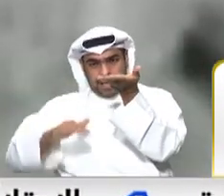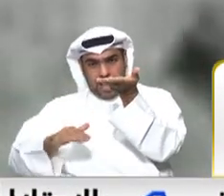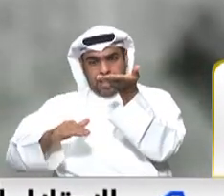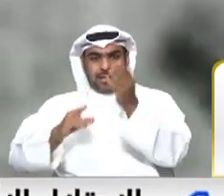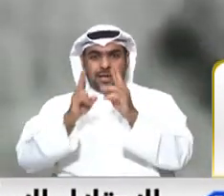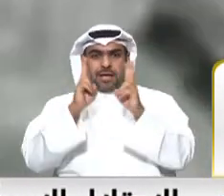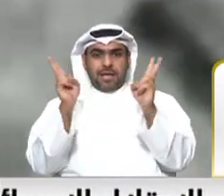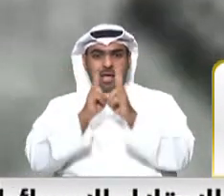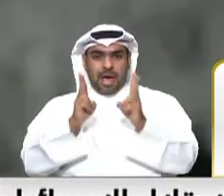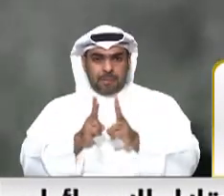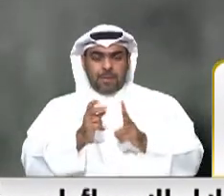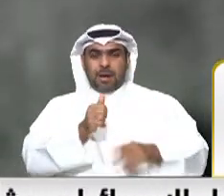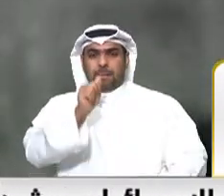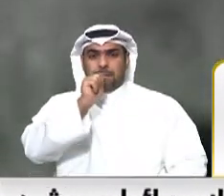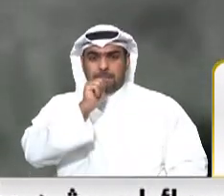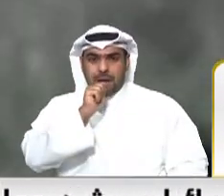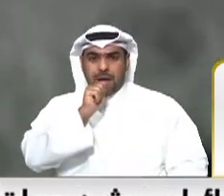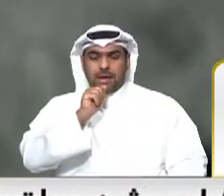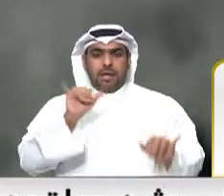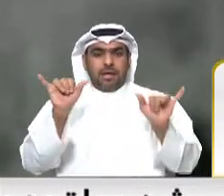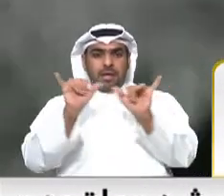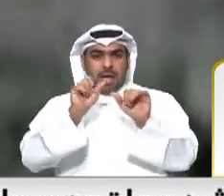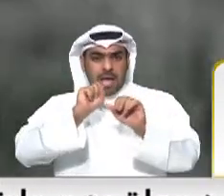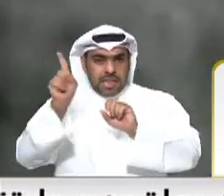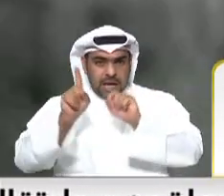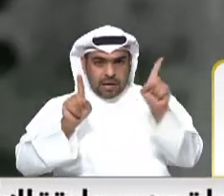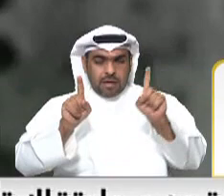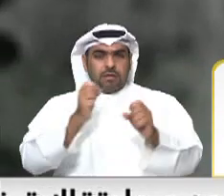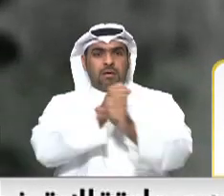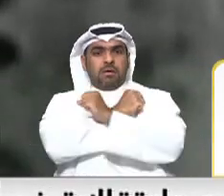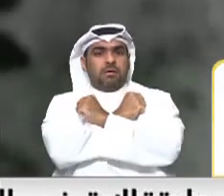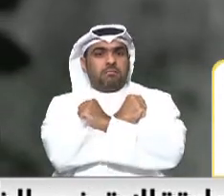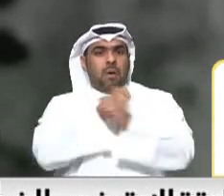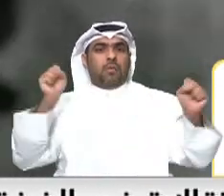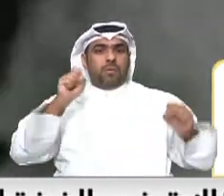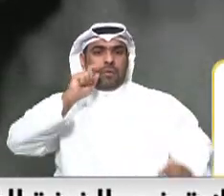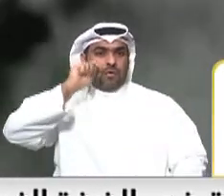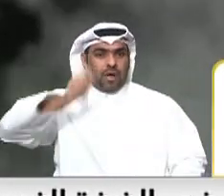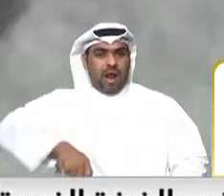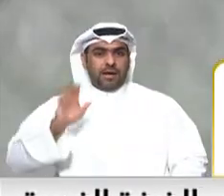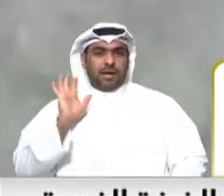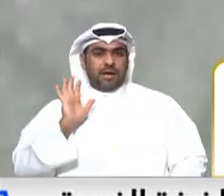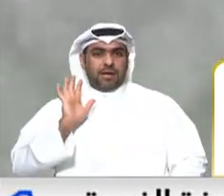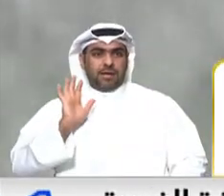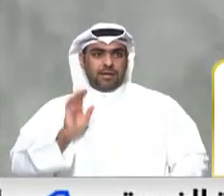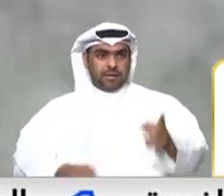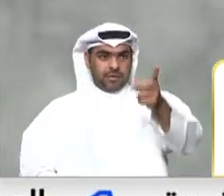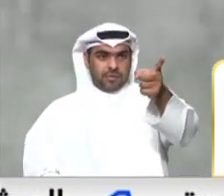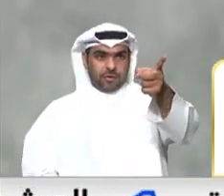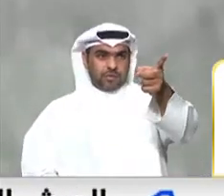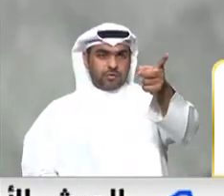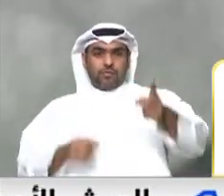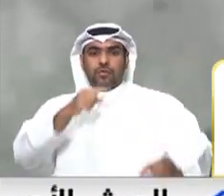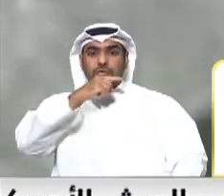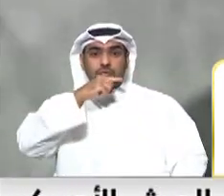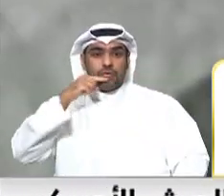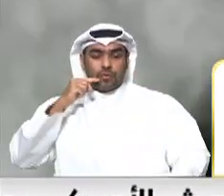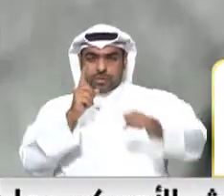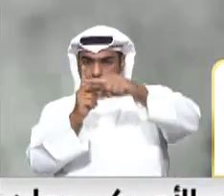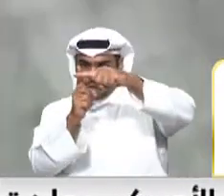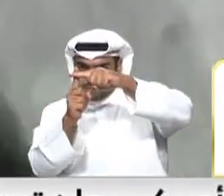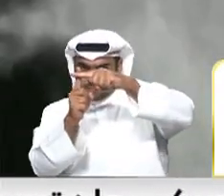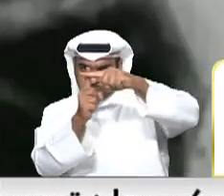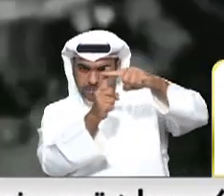الهجوم كما ذكر حاكم منطقه خملين سكي ان الجيش دمر 11 هدفا جويا فوق المنطقه